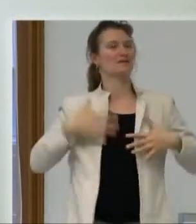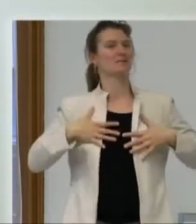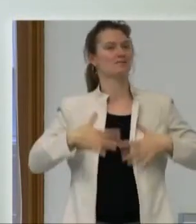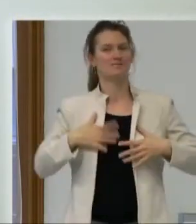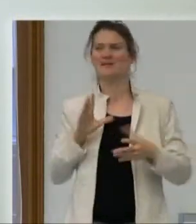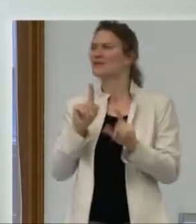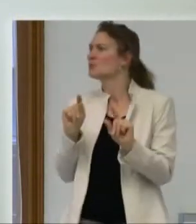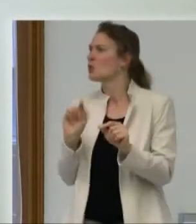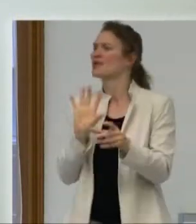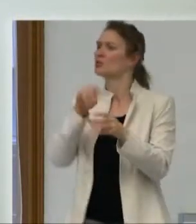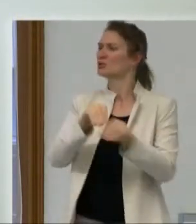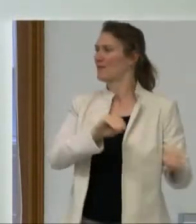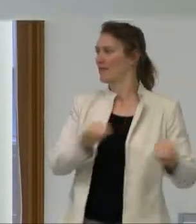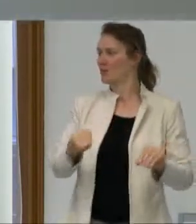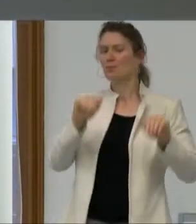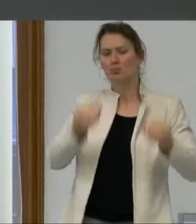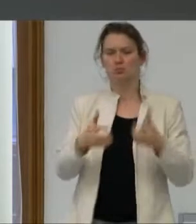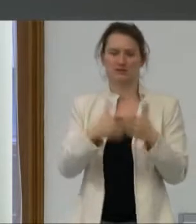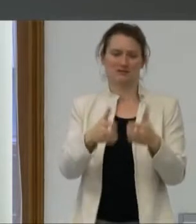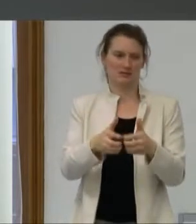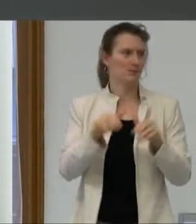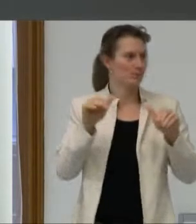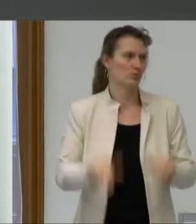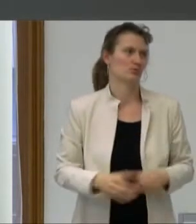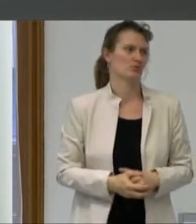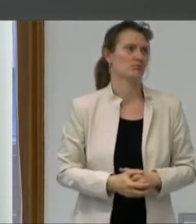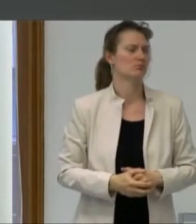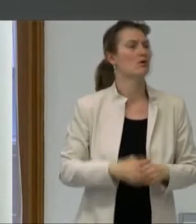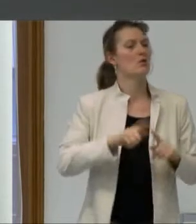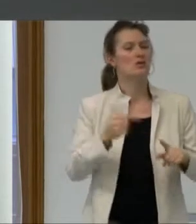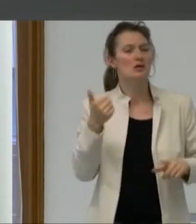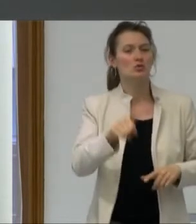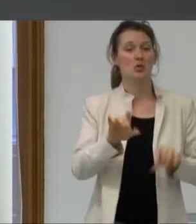über inklusive Pädagogik vermittelt werden. Zusätzlich